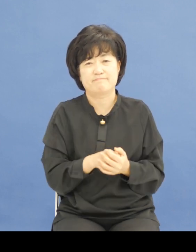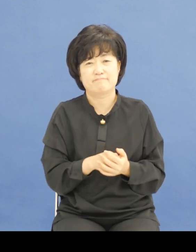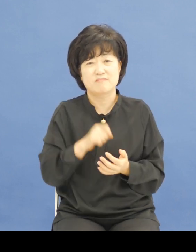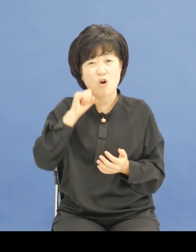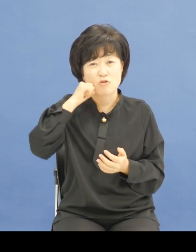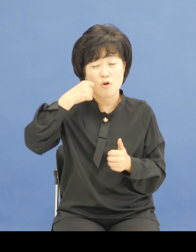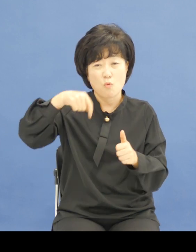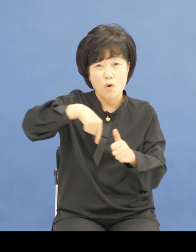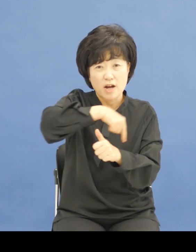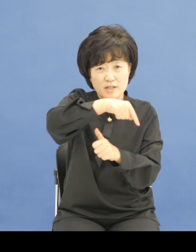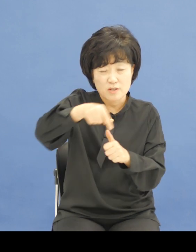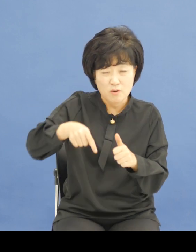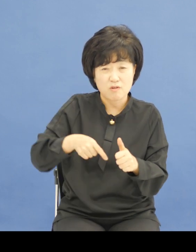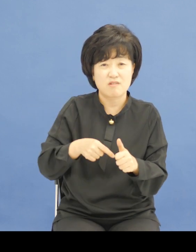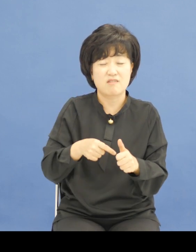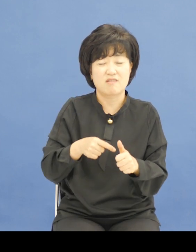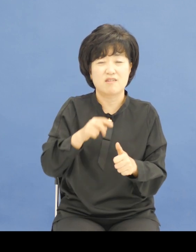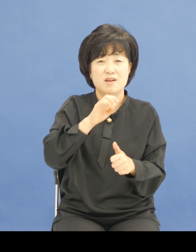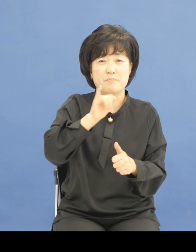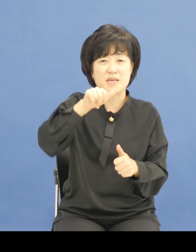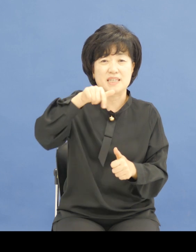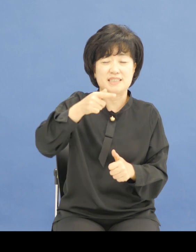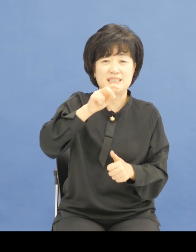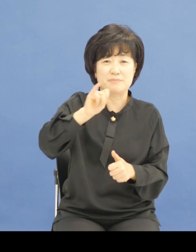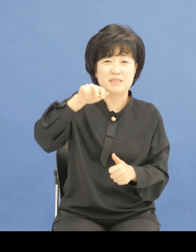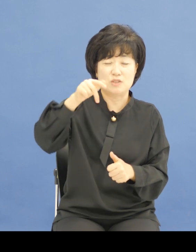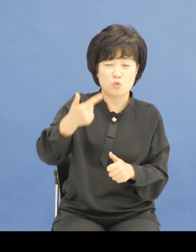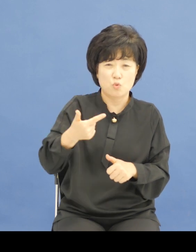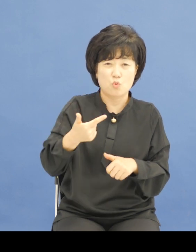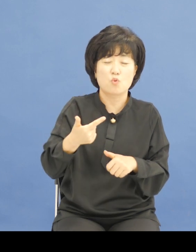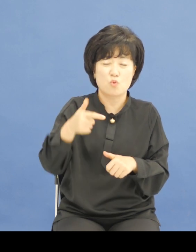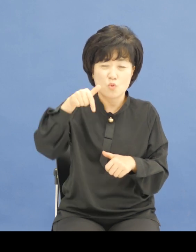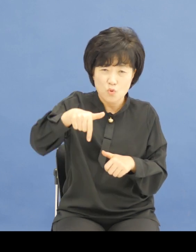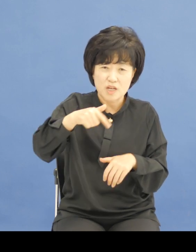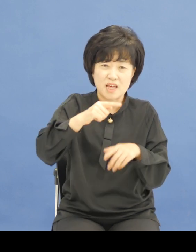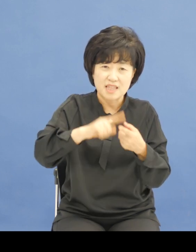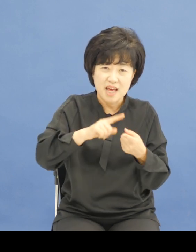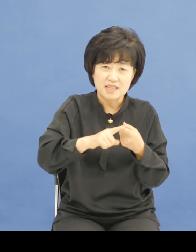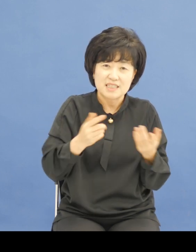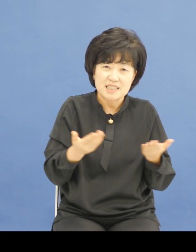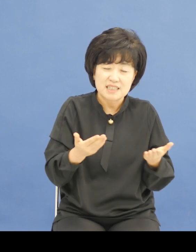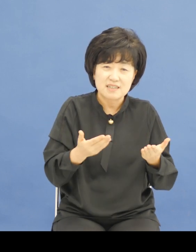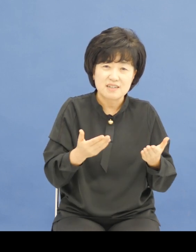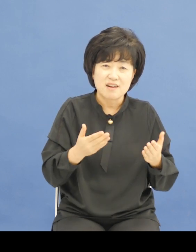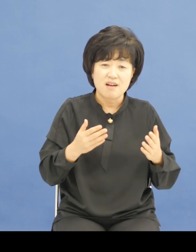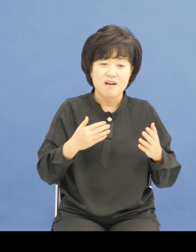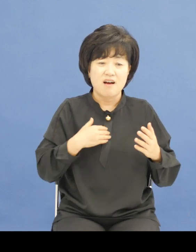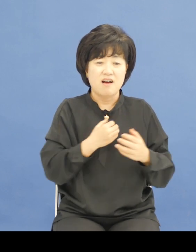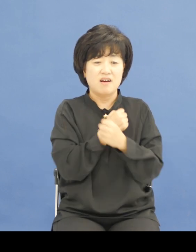환경 속에서도 피그미족을 향한 사역을 멈출 수 없는 이유가 있다면 어떤 이유가 있을까요?